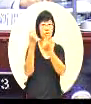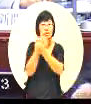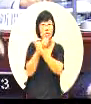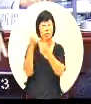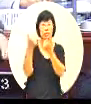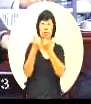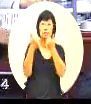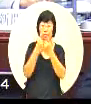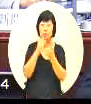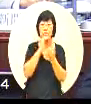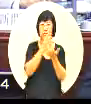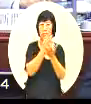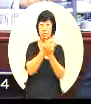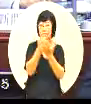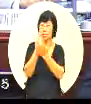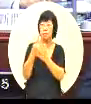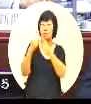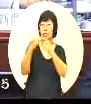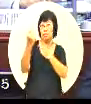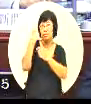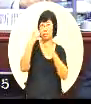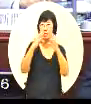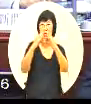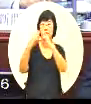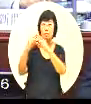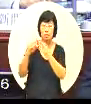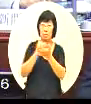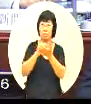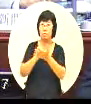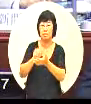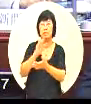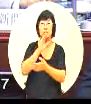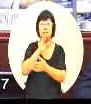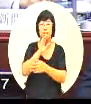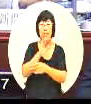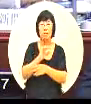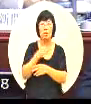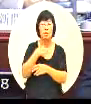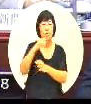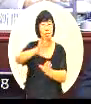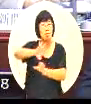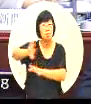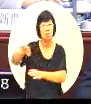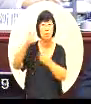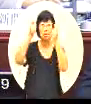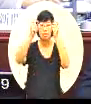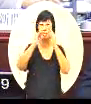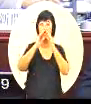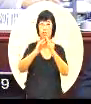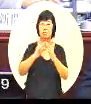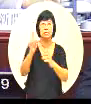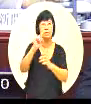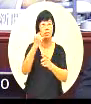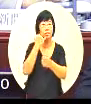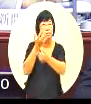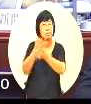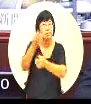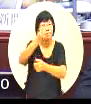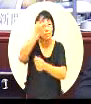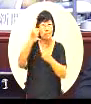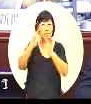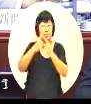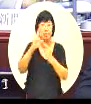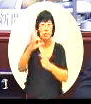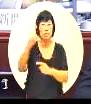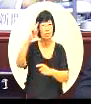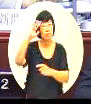研讨会是引用各个人力银行等等。 Okay. 总而言之，我会觉得说高雄市。怎么样子给年轻人有创业